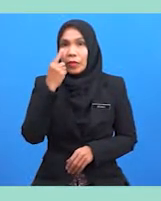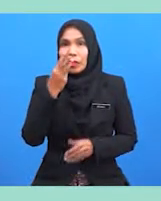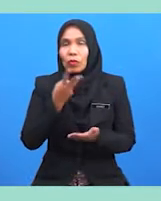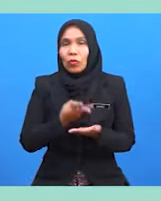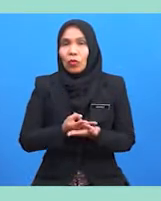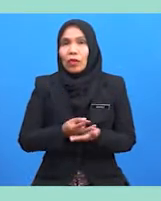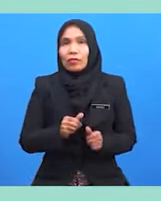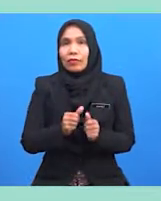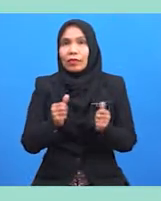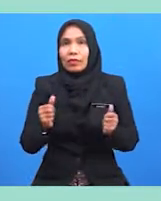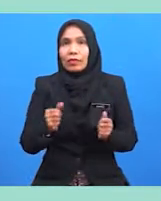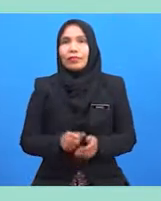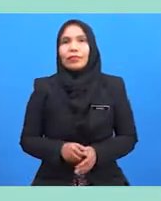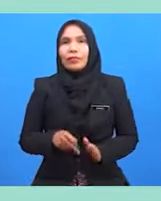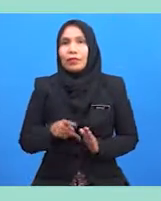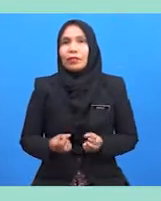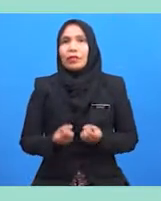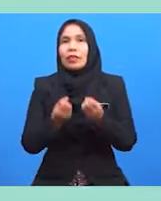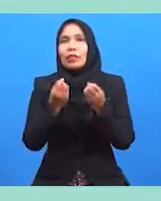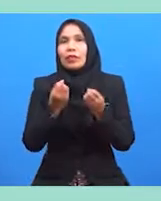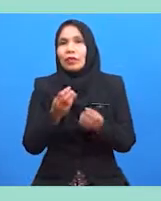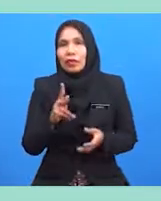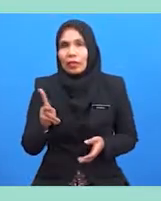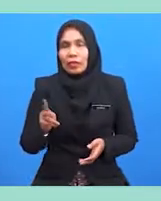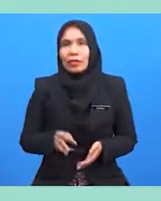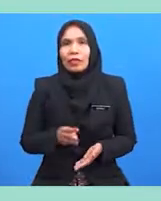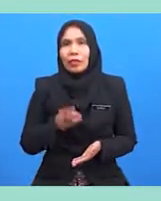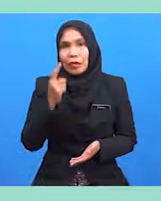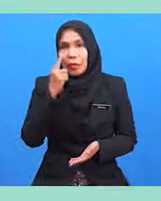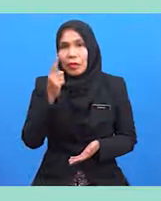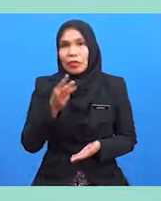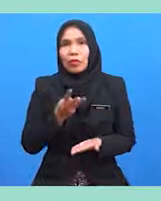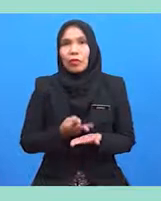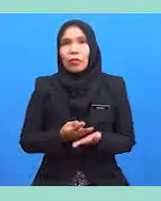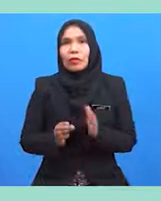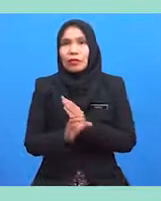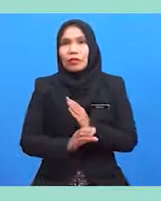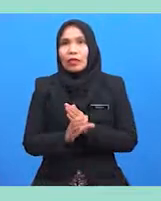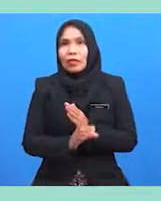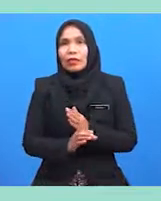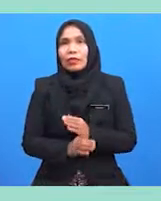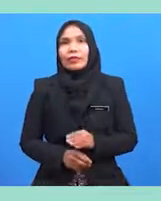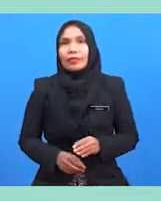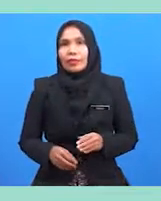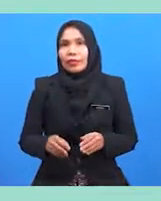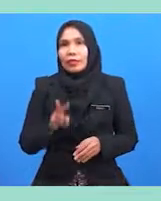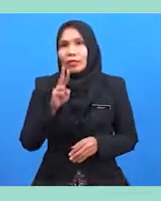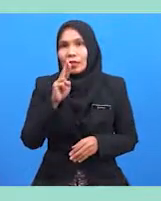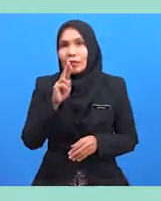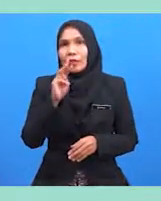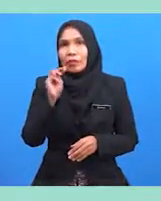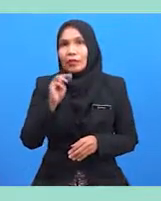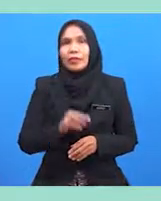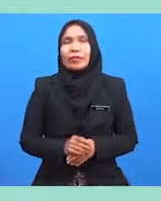Kebanyakan mata wang negara termasuk ringgit Malaysia dibandingkan dengan dolar Amerika Syarikat kerana dolar